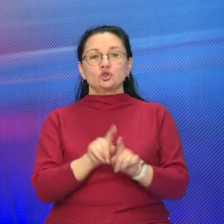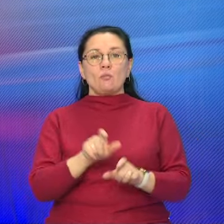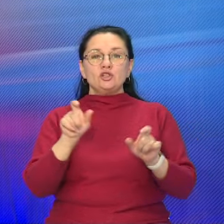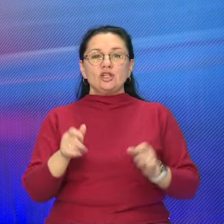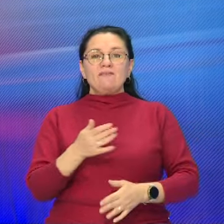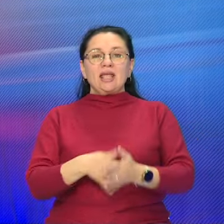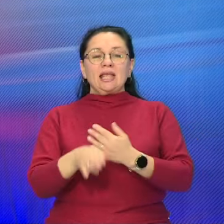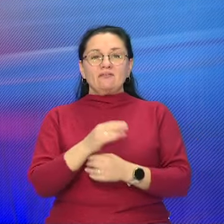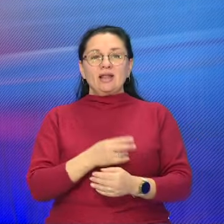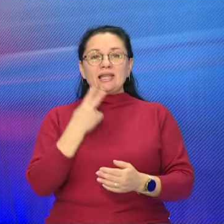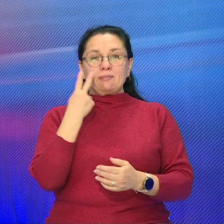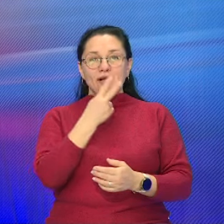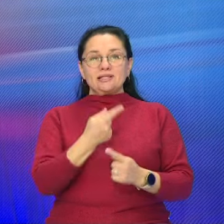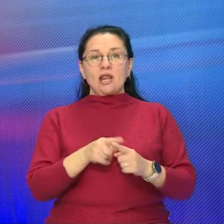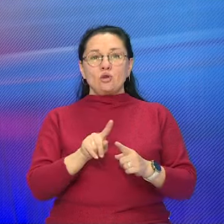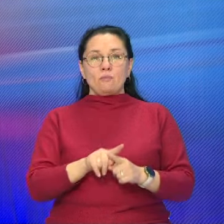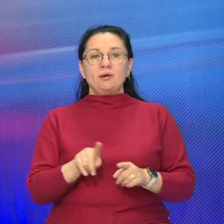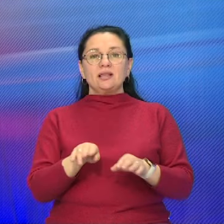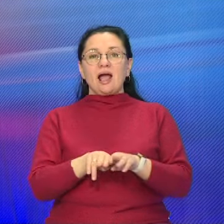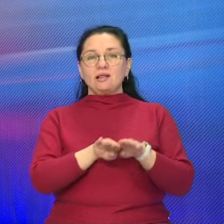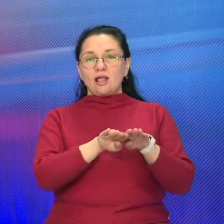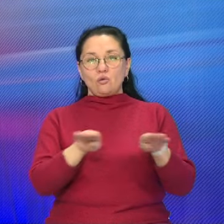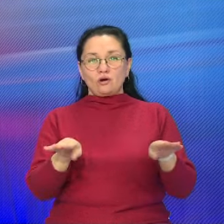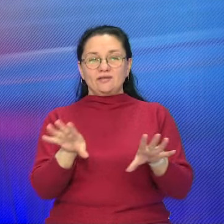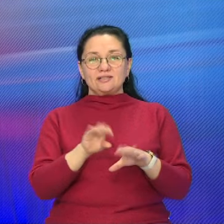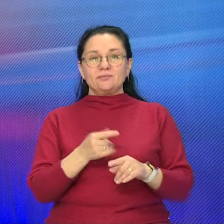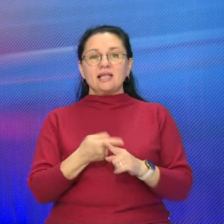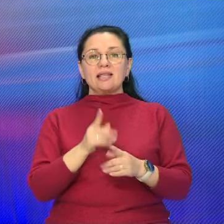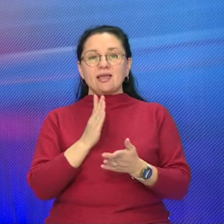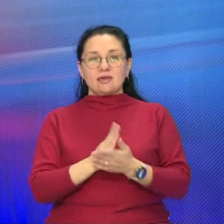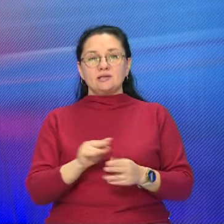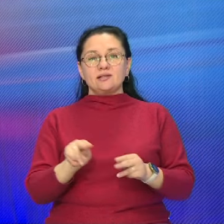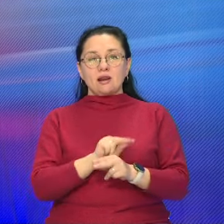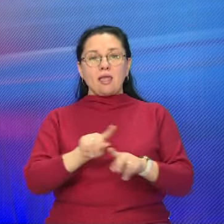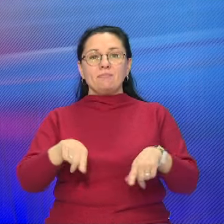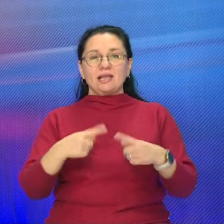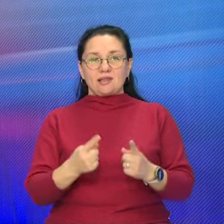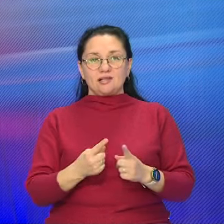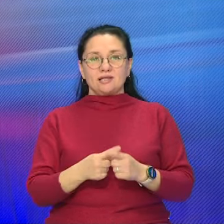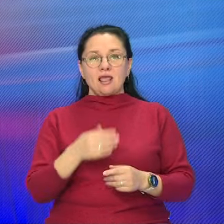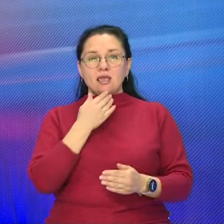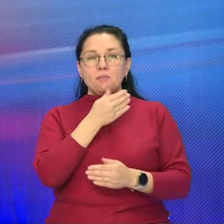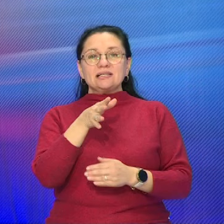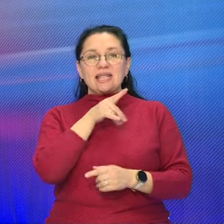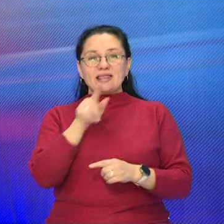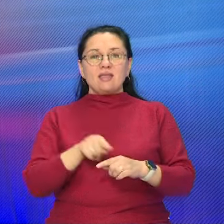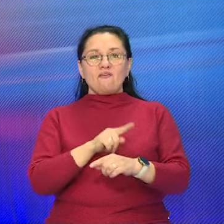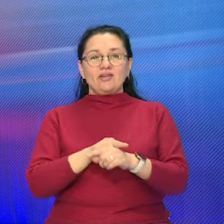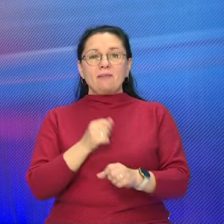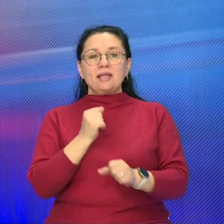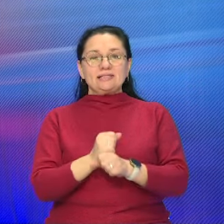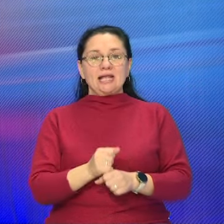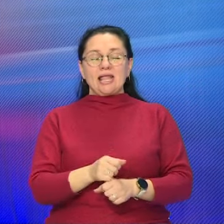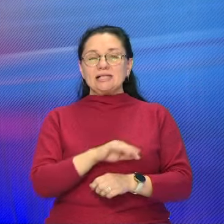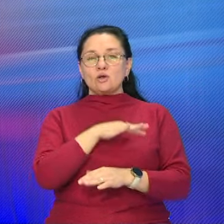был полезен и востребован обществом. Это и есть высшая степень реабилитации. И в последнее время, безусловно, делается